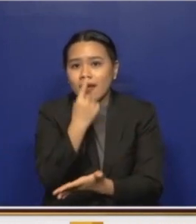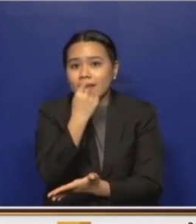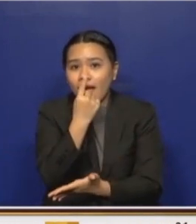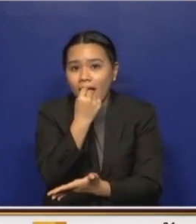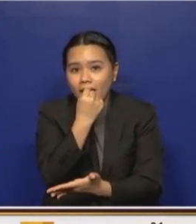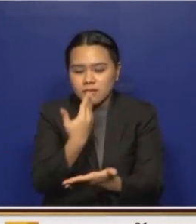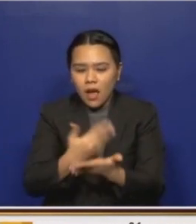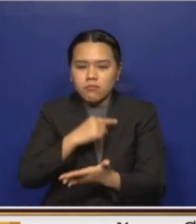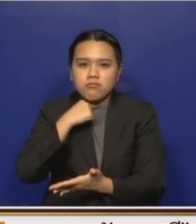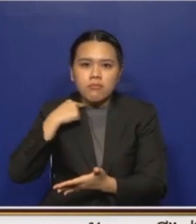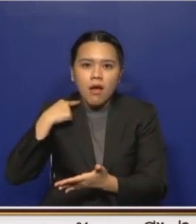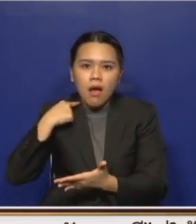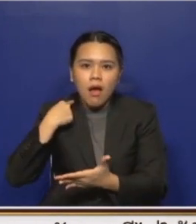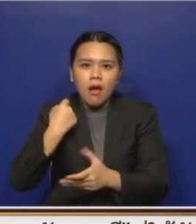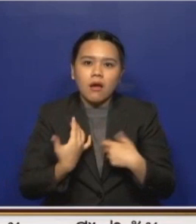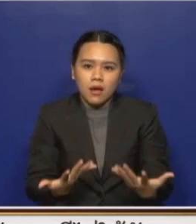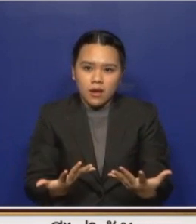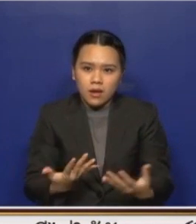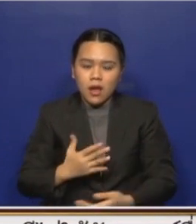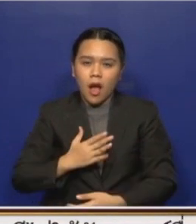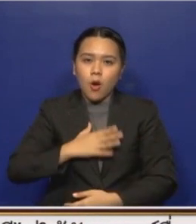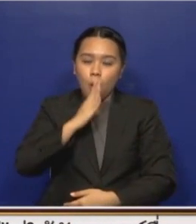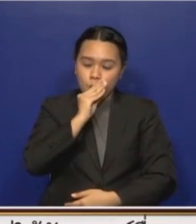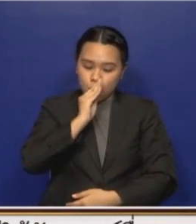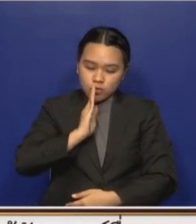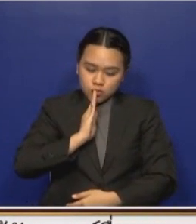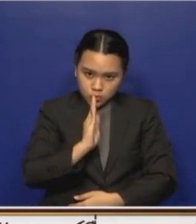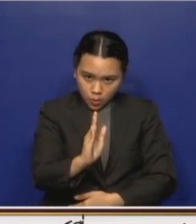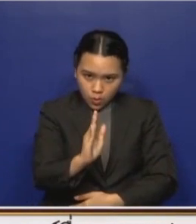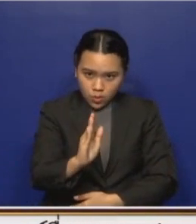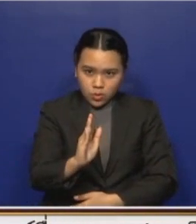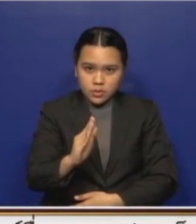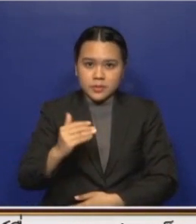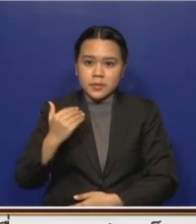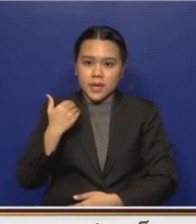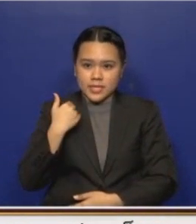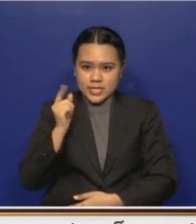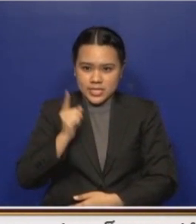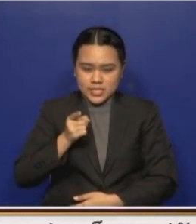การบริหารงานในภาวะวิกฤตสิ่งแรกที่ท่านต้องตัดคือค่าใช้จ่าย